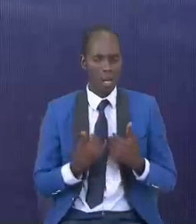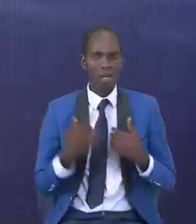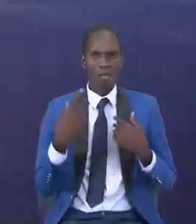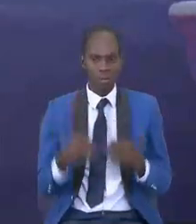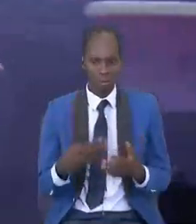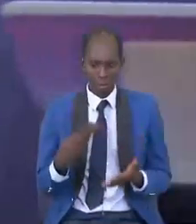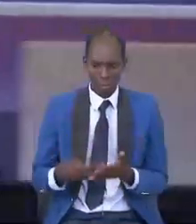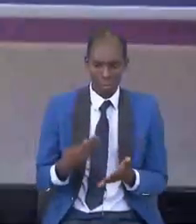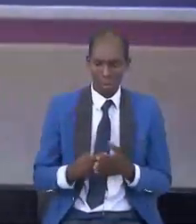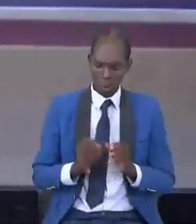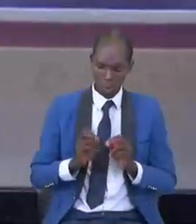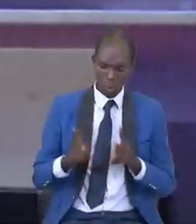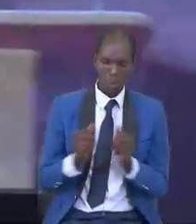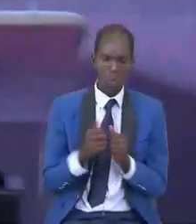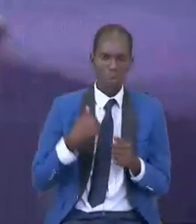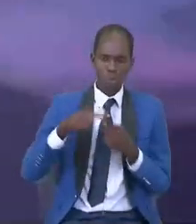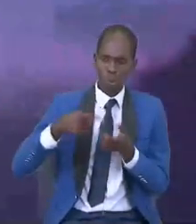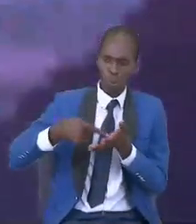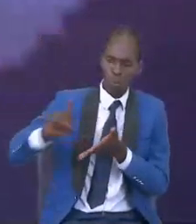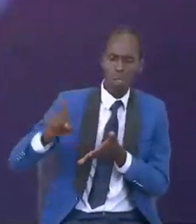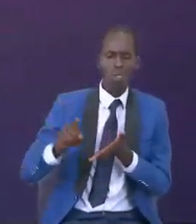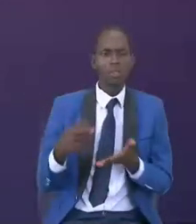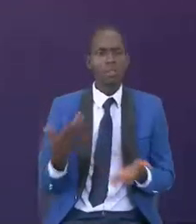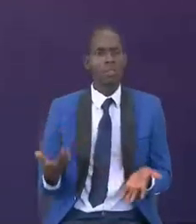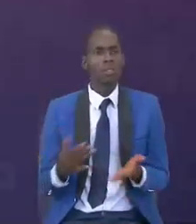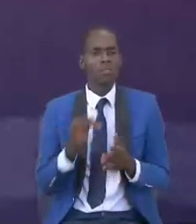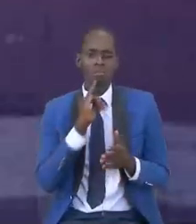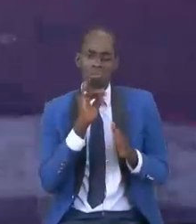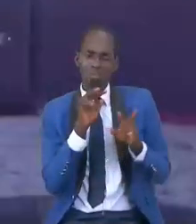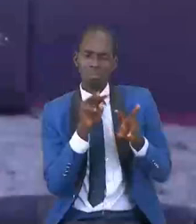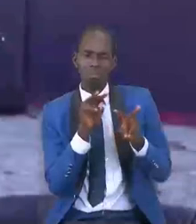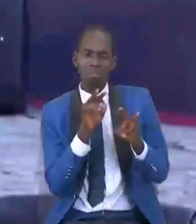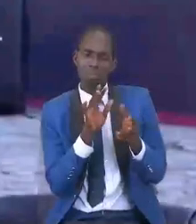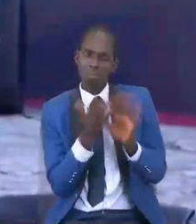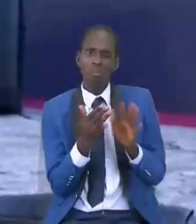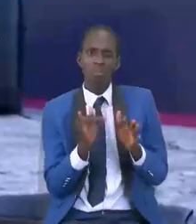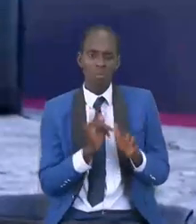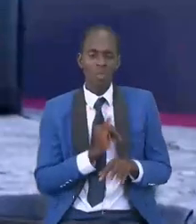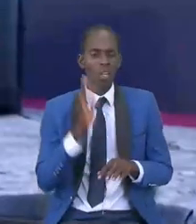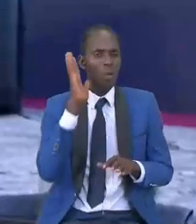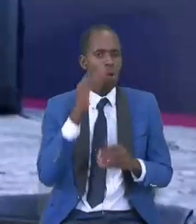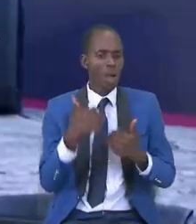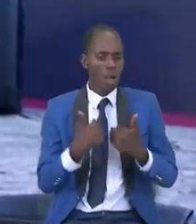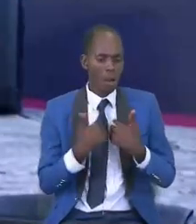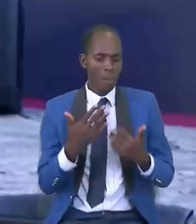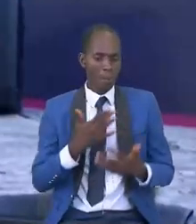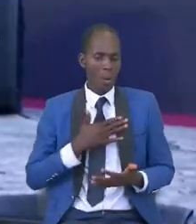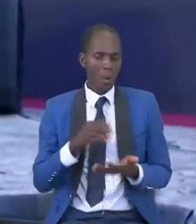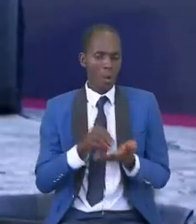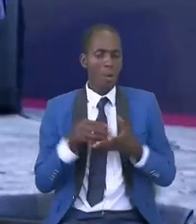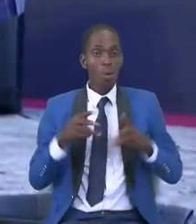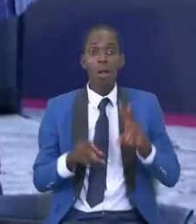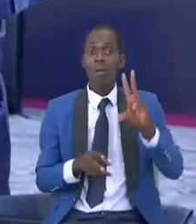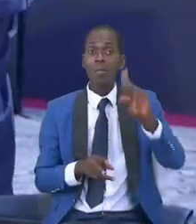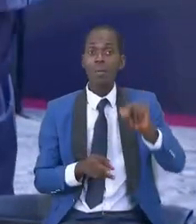les mariniers qui sont disponibles. J'ai le montant même qu'il faut. Et je vais payer ceci maintenant. Ah, c'est comme si je veux faire